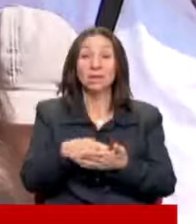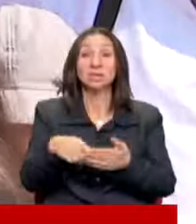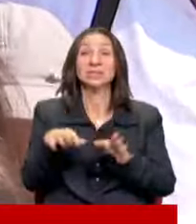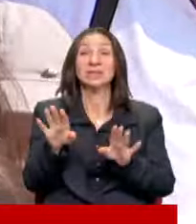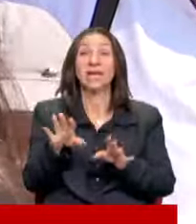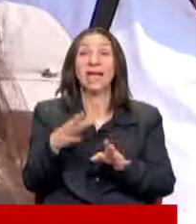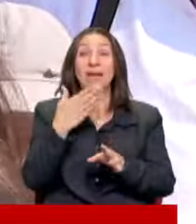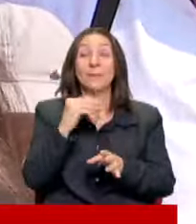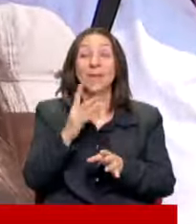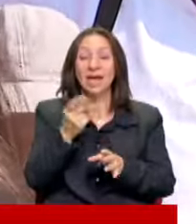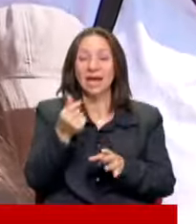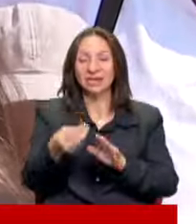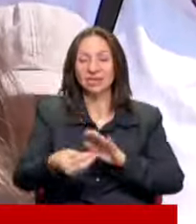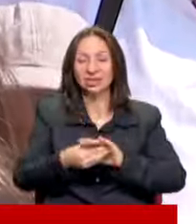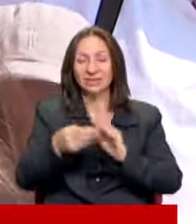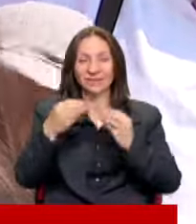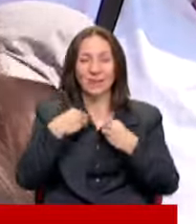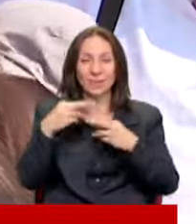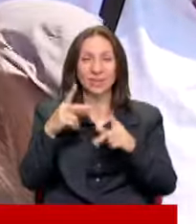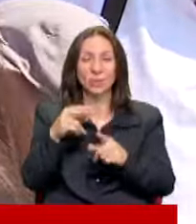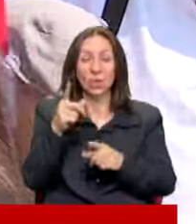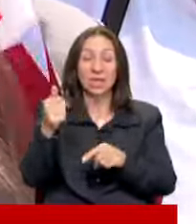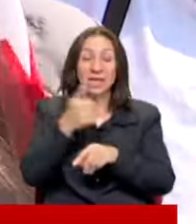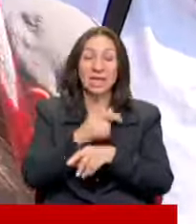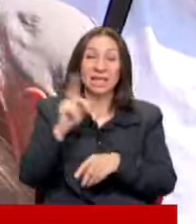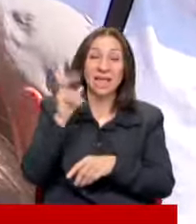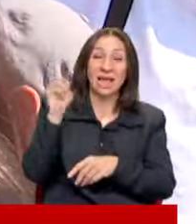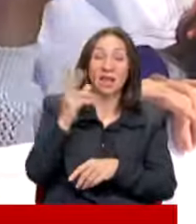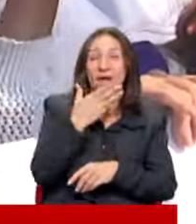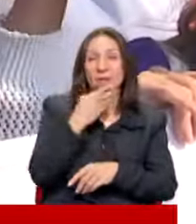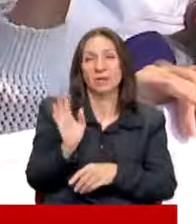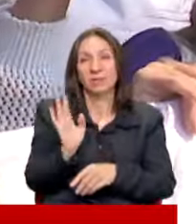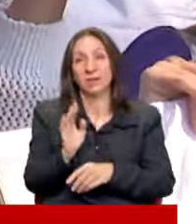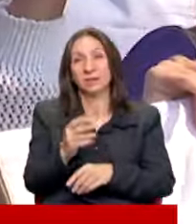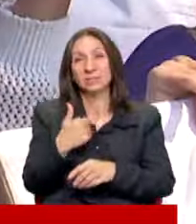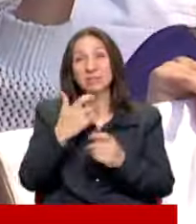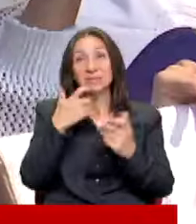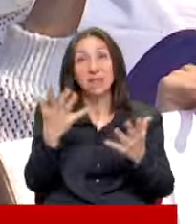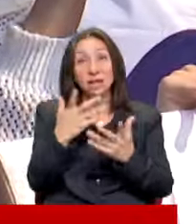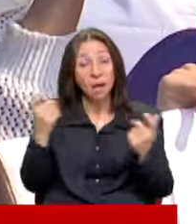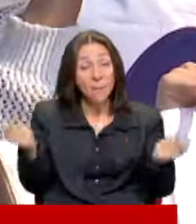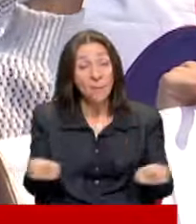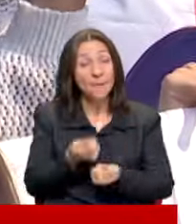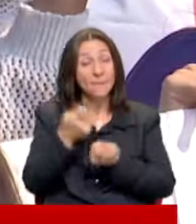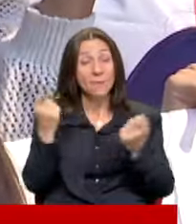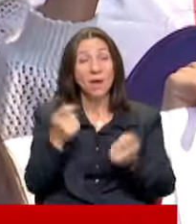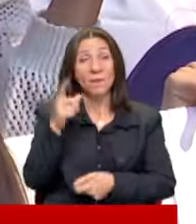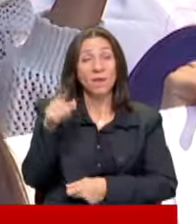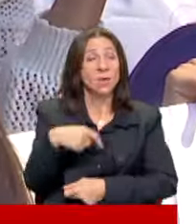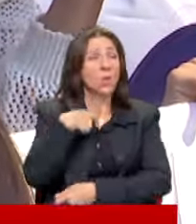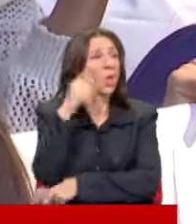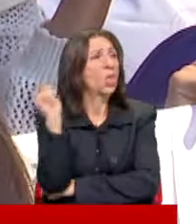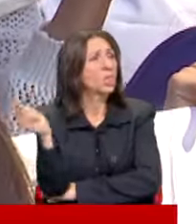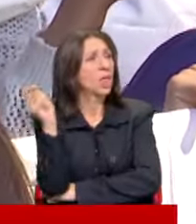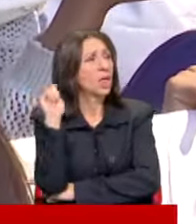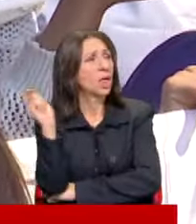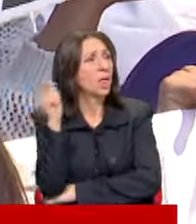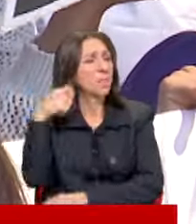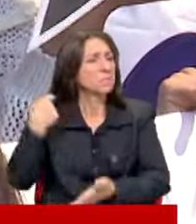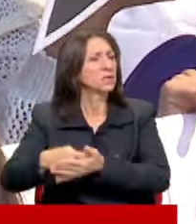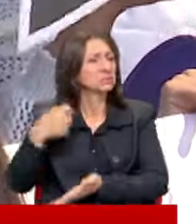değil Emekli harçlığı vermek o iktidarların ayıbıdır Bizler yıllarca çalıştık vergimizi ödedik